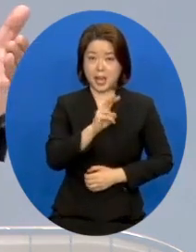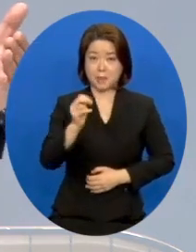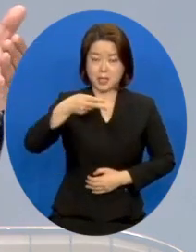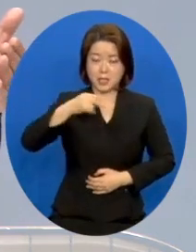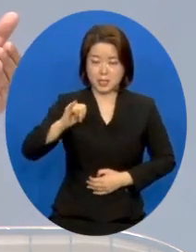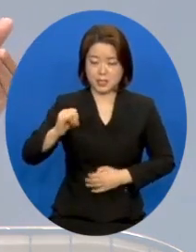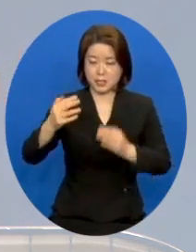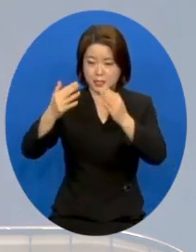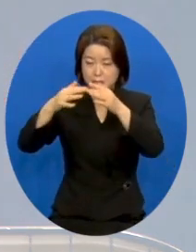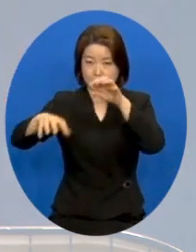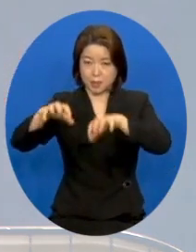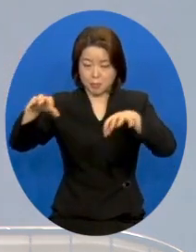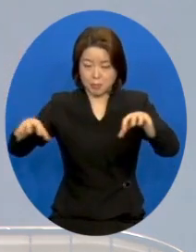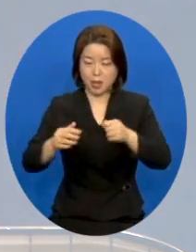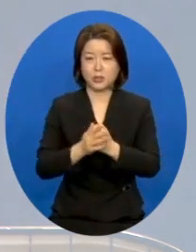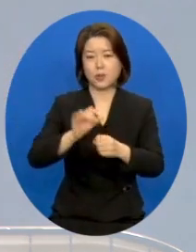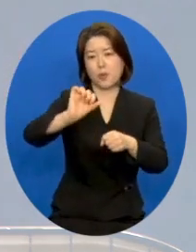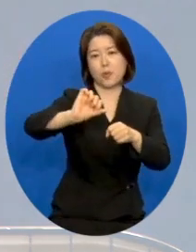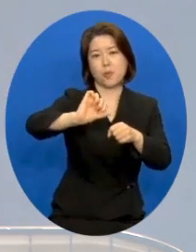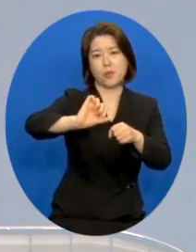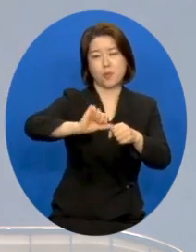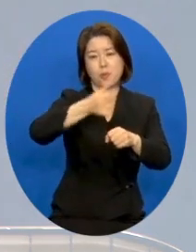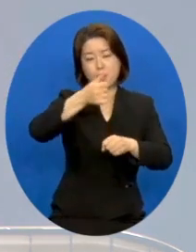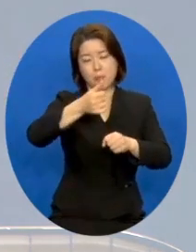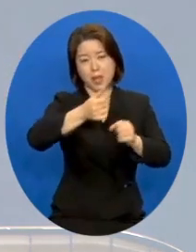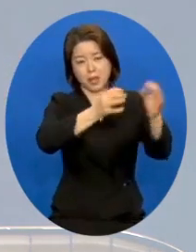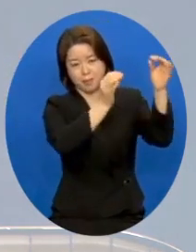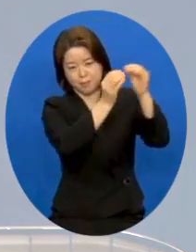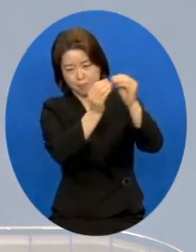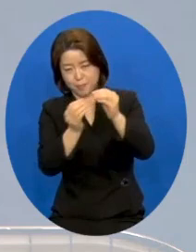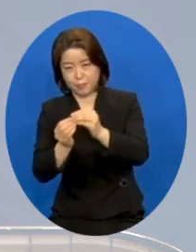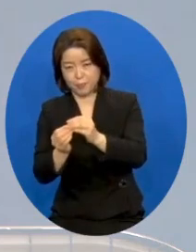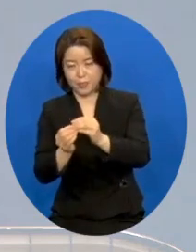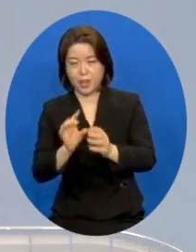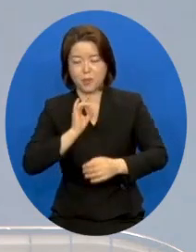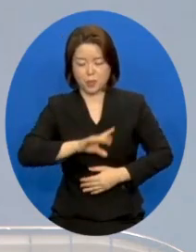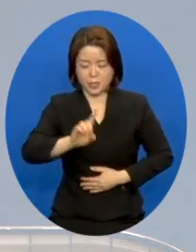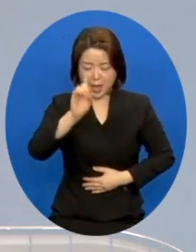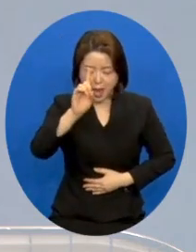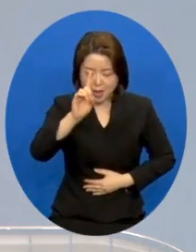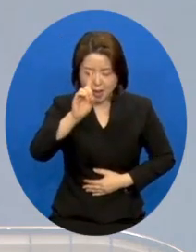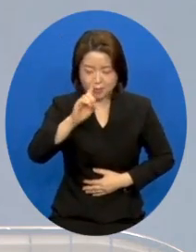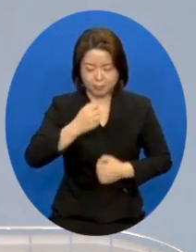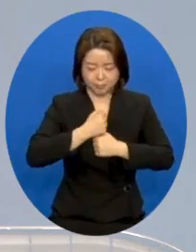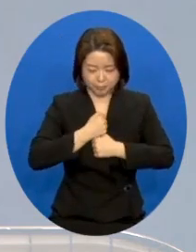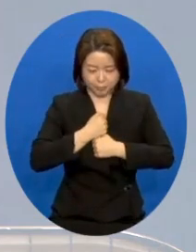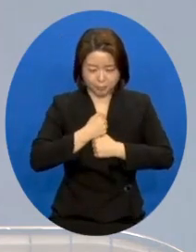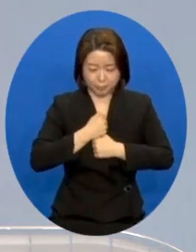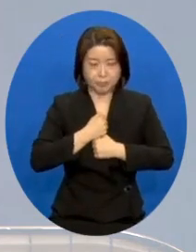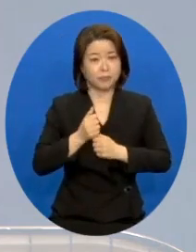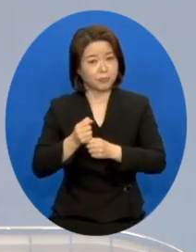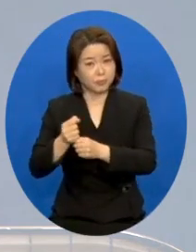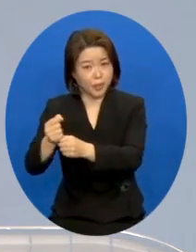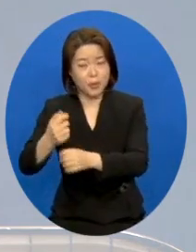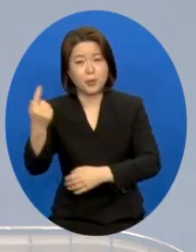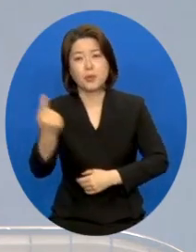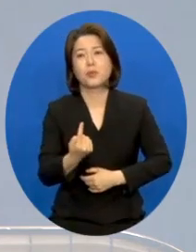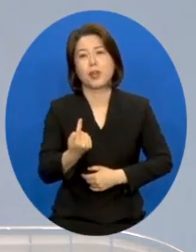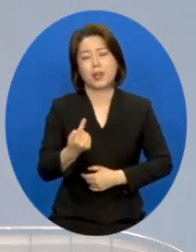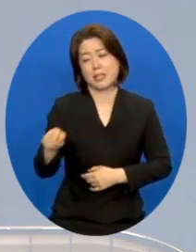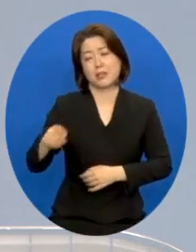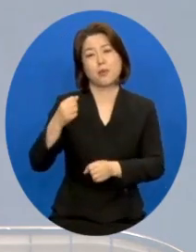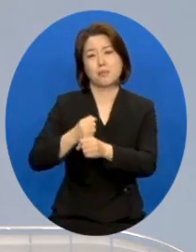동안의 역사를 통하여 허 직 한 가지를 지켜 오려고 공동체를 만드는 겁니다 예수님께서